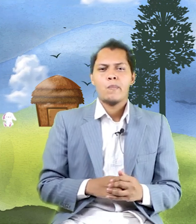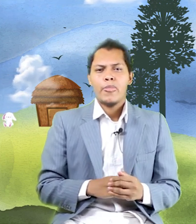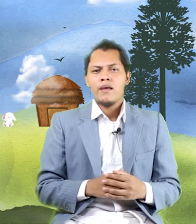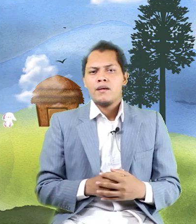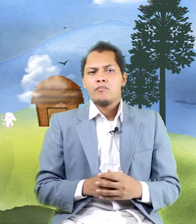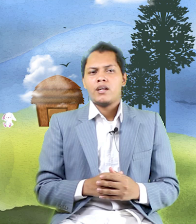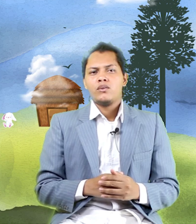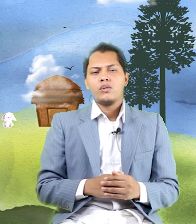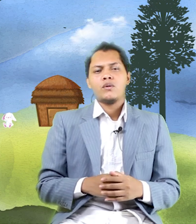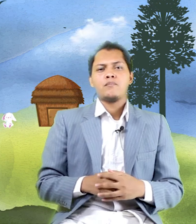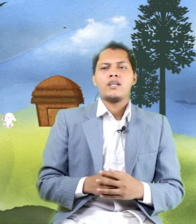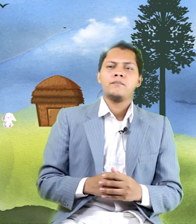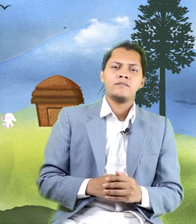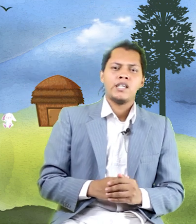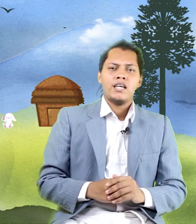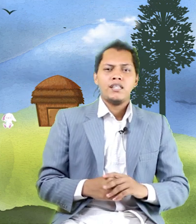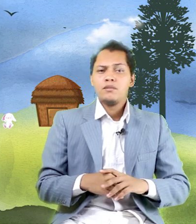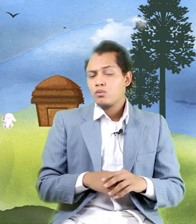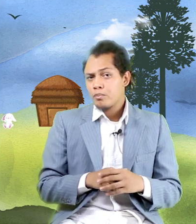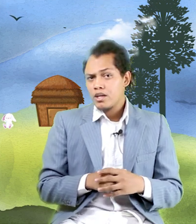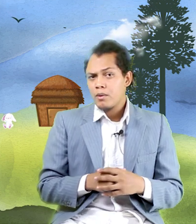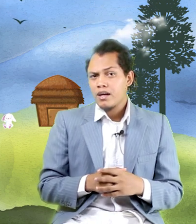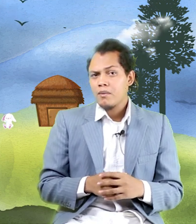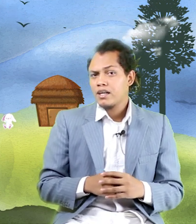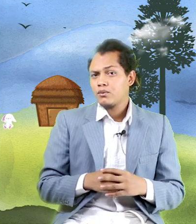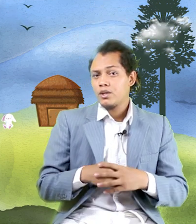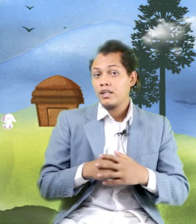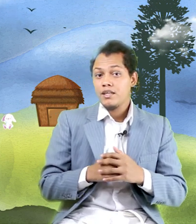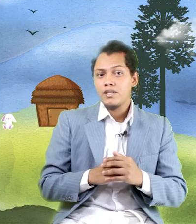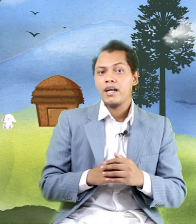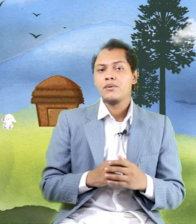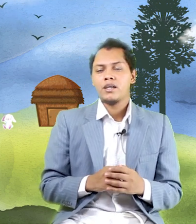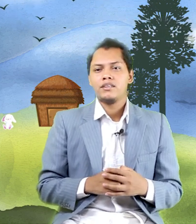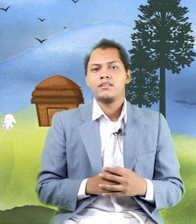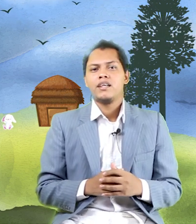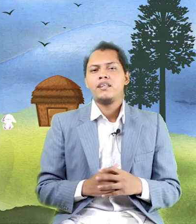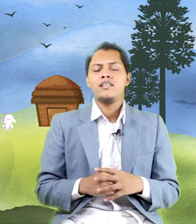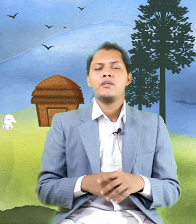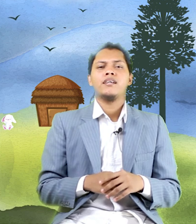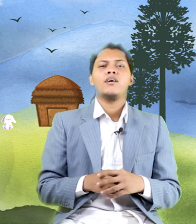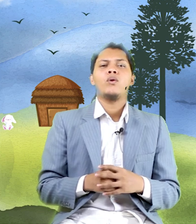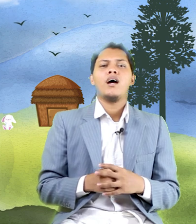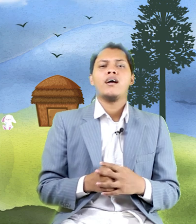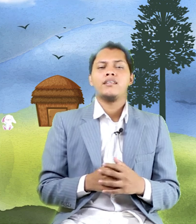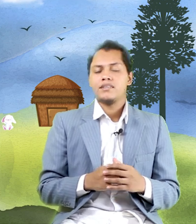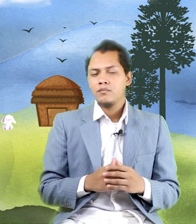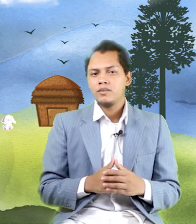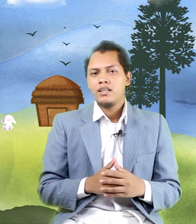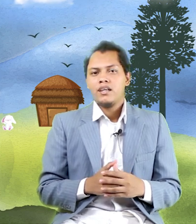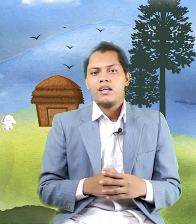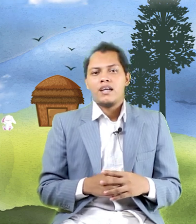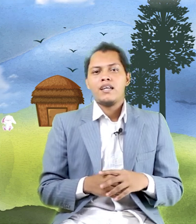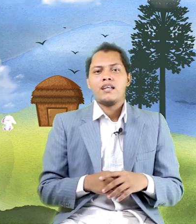mahkawan. Bara luki wan bara, limi wapiya balka bakatui limi ra iwakan. Limi kata ula akan